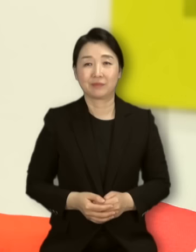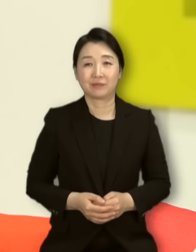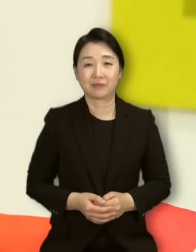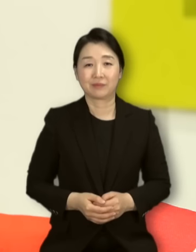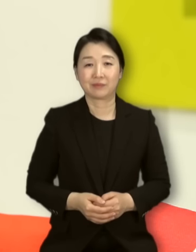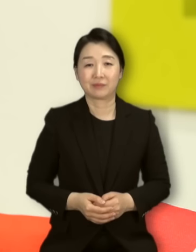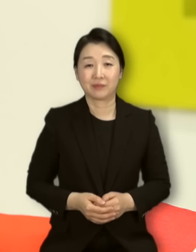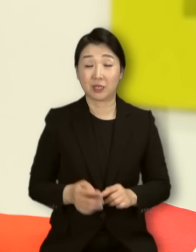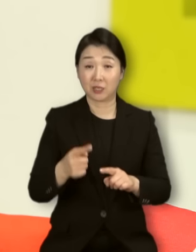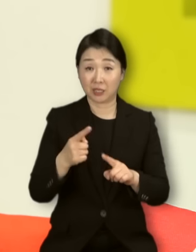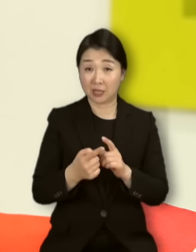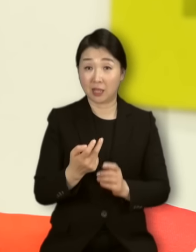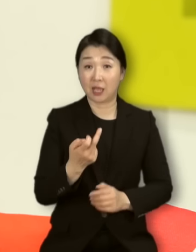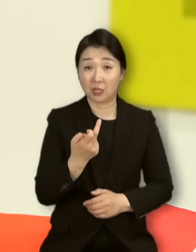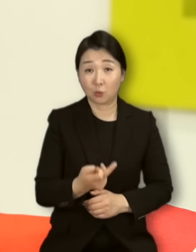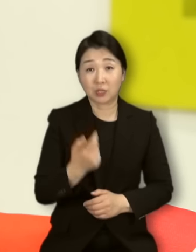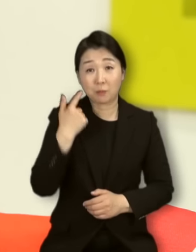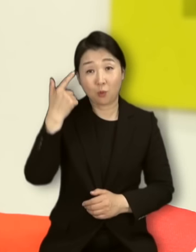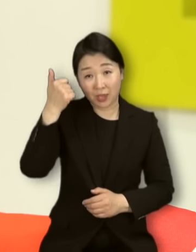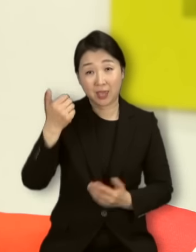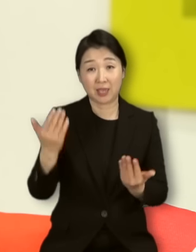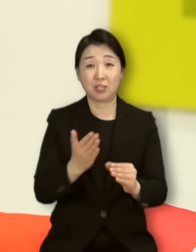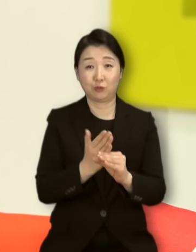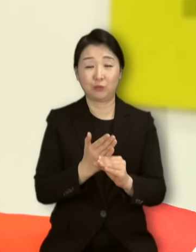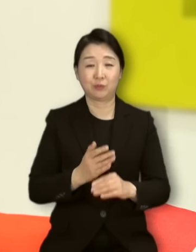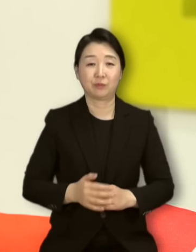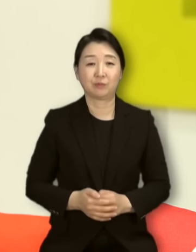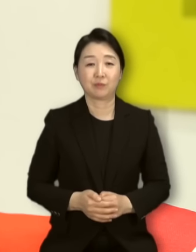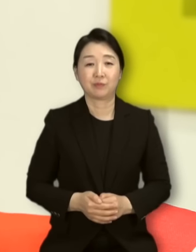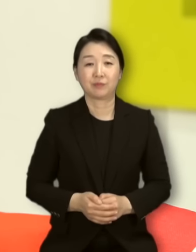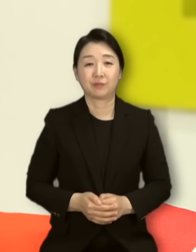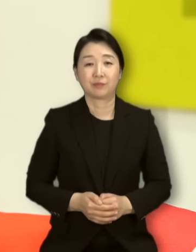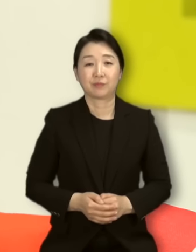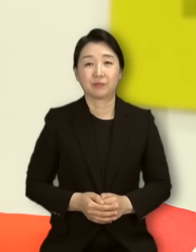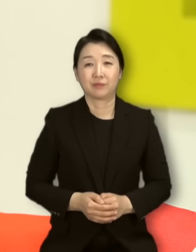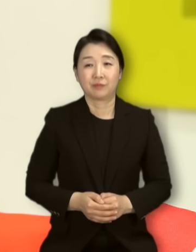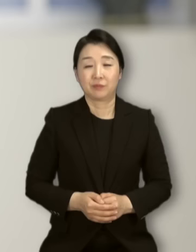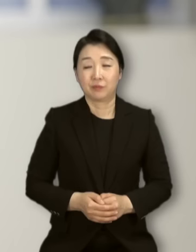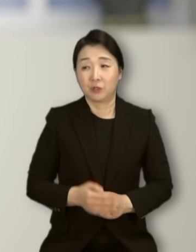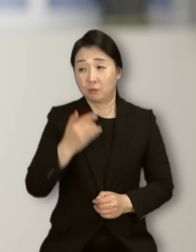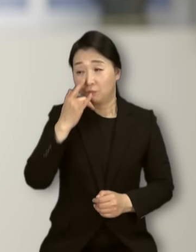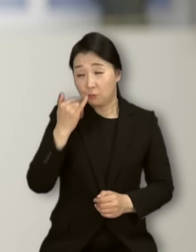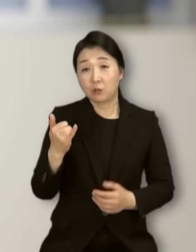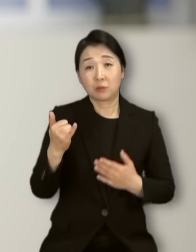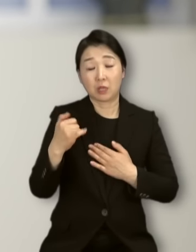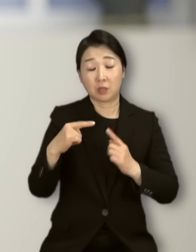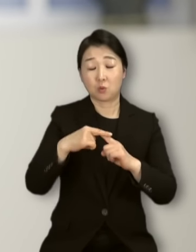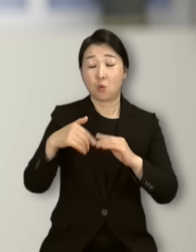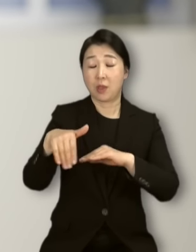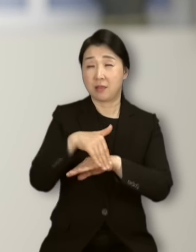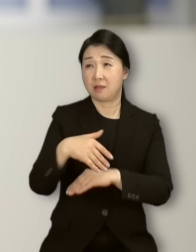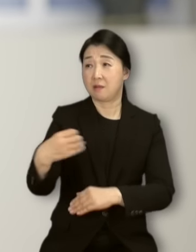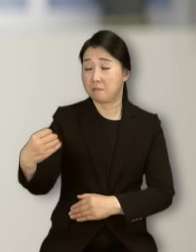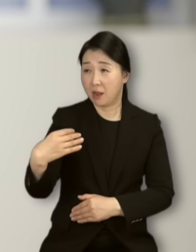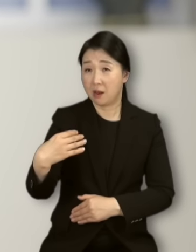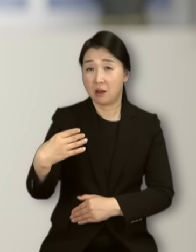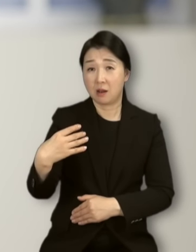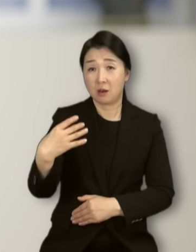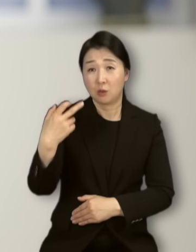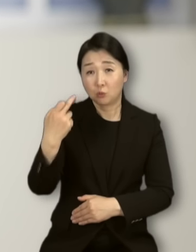그러다가 제 동생이 목회를 해요음 예 그런데 부모님은 저한테 이제 교회 가라는 얘기를 많이